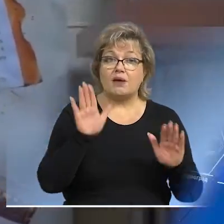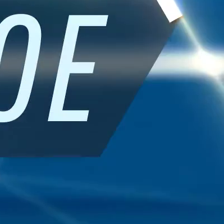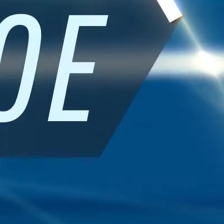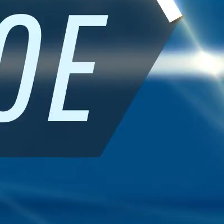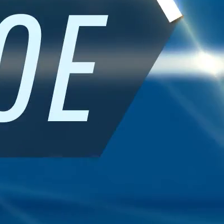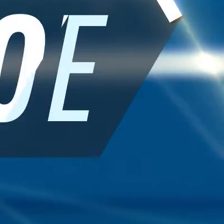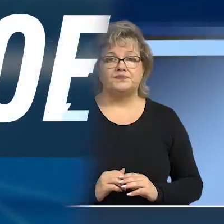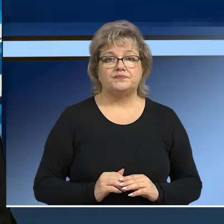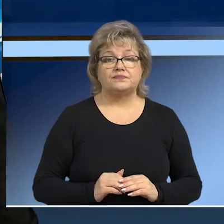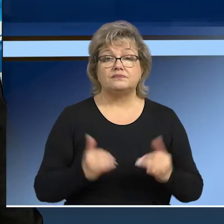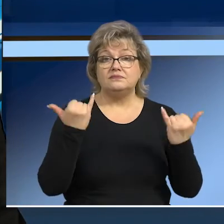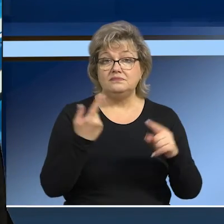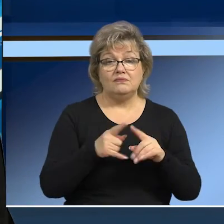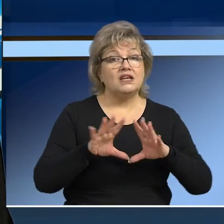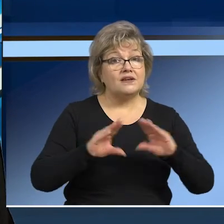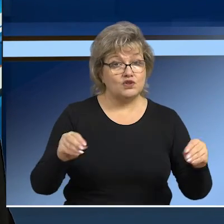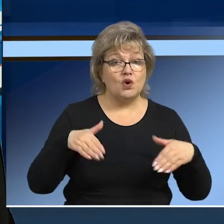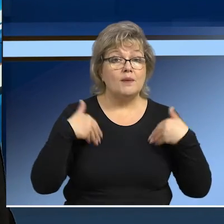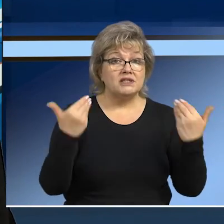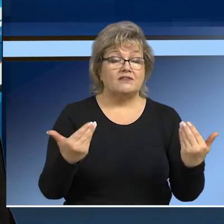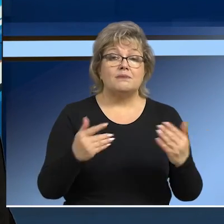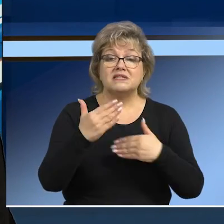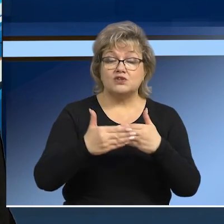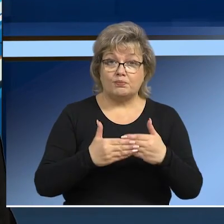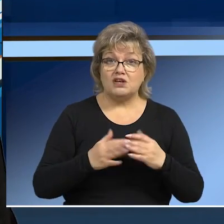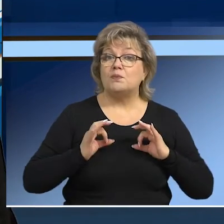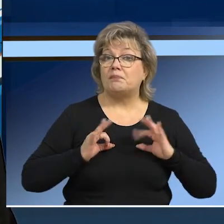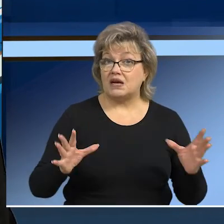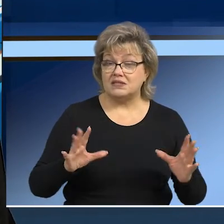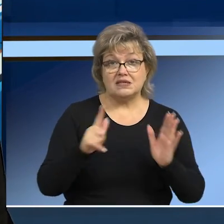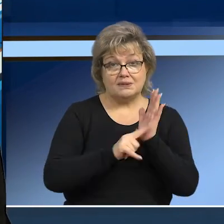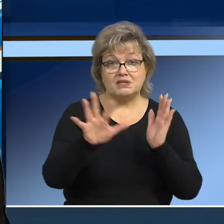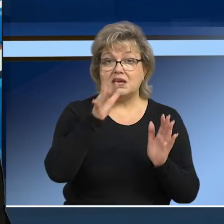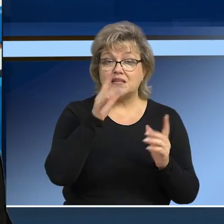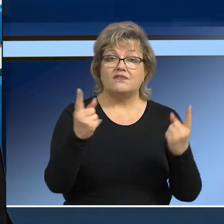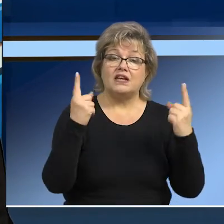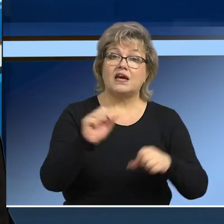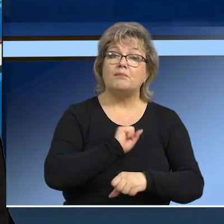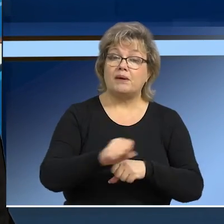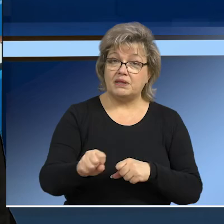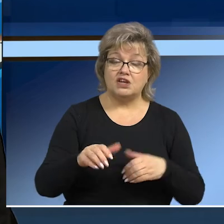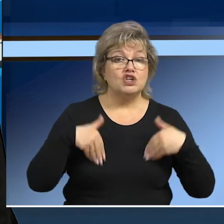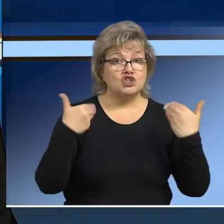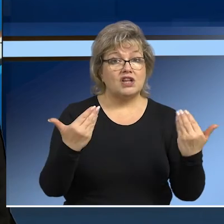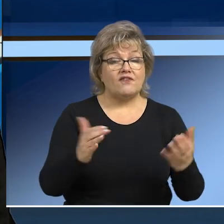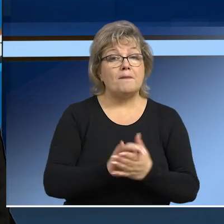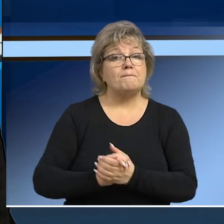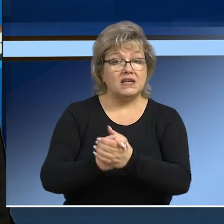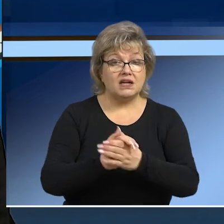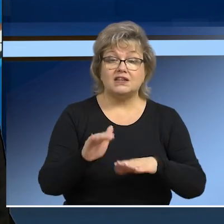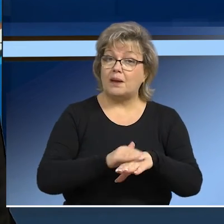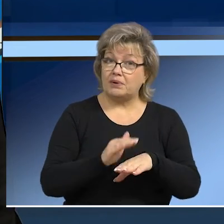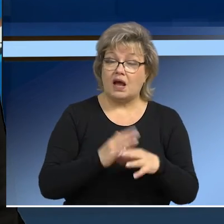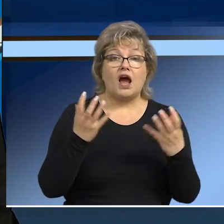местное». На сегодня это все. Поздравляем вас с наступающим праздником, 75-летием Великой Победы. Желаем вам мира и